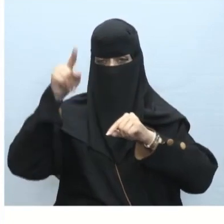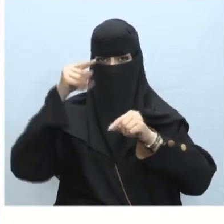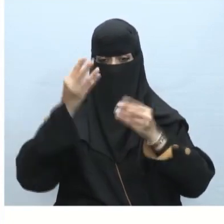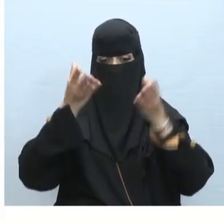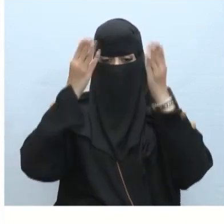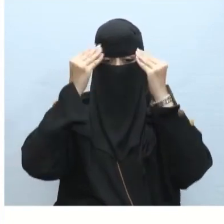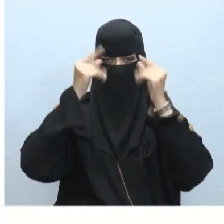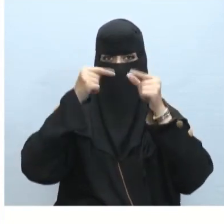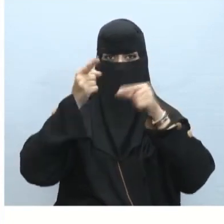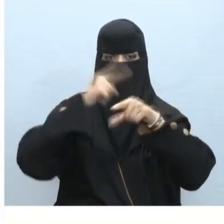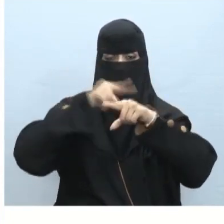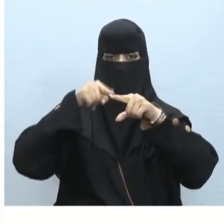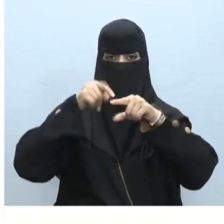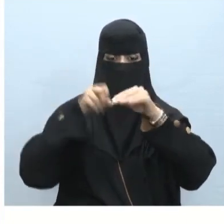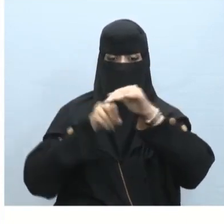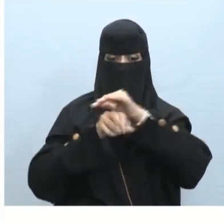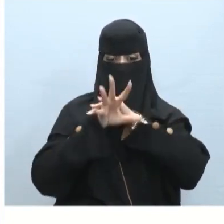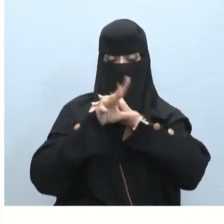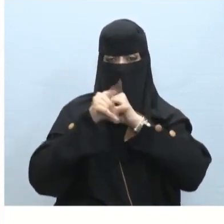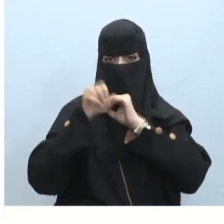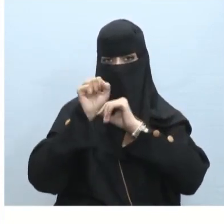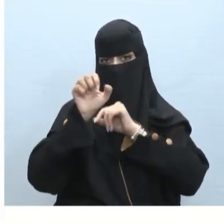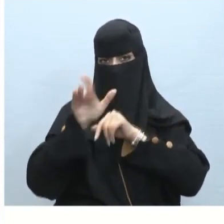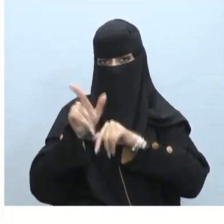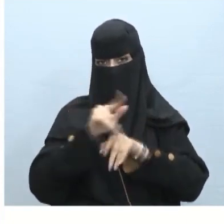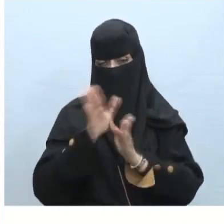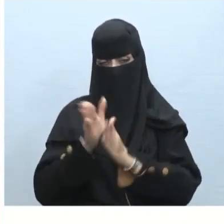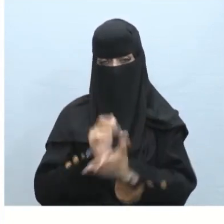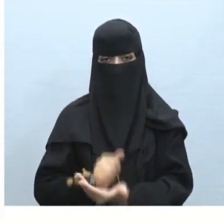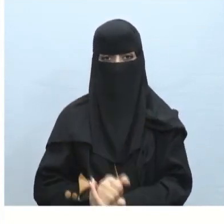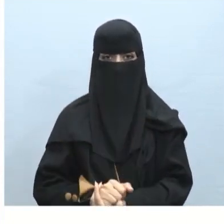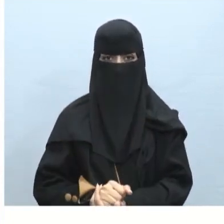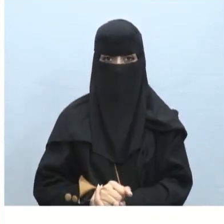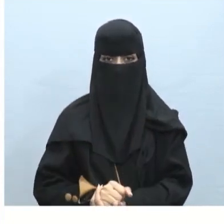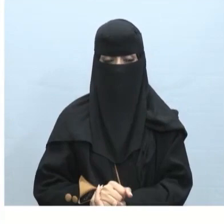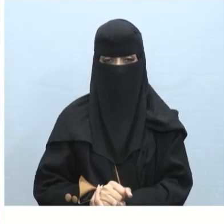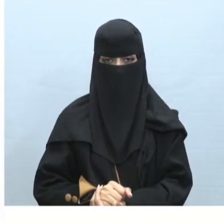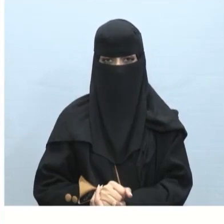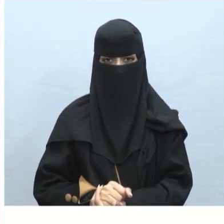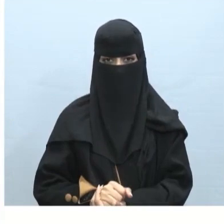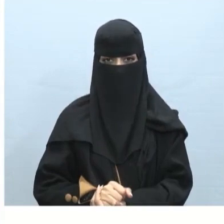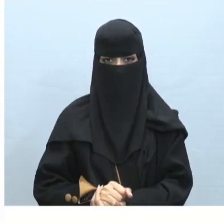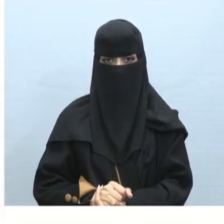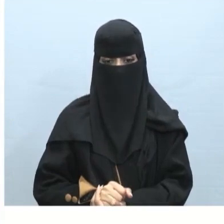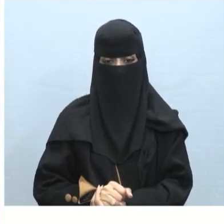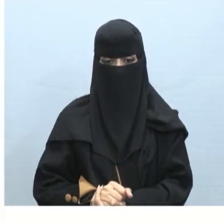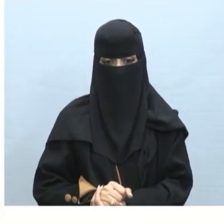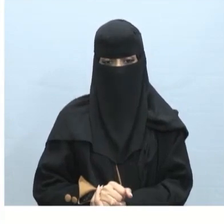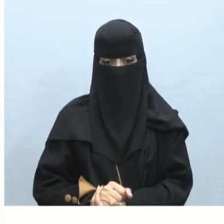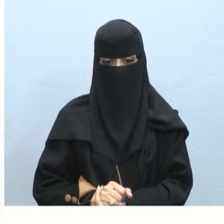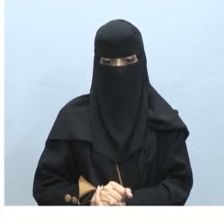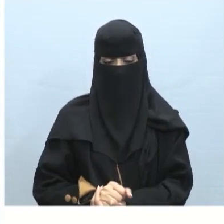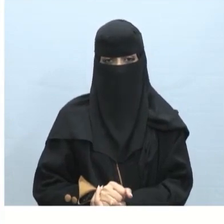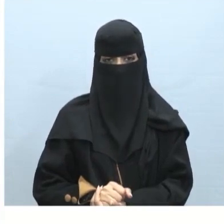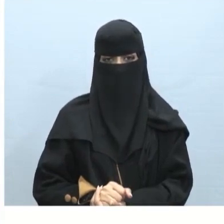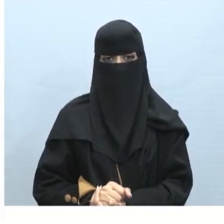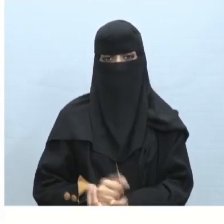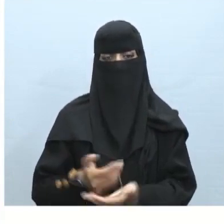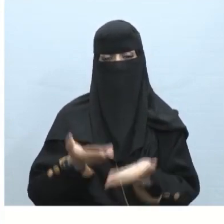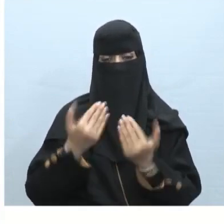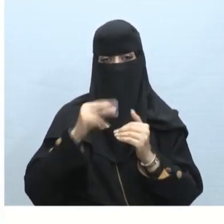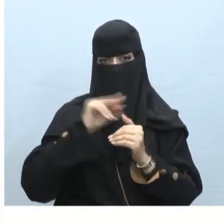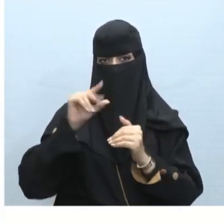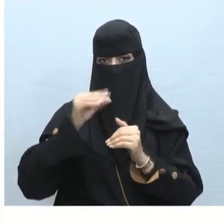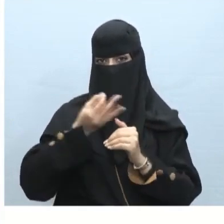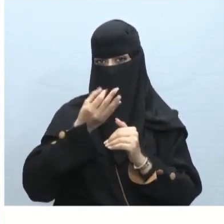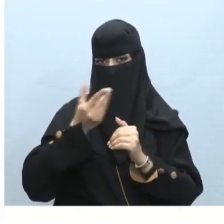اضفنا مجموعه اضفنا مخططا بالبيانات الى الشرائح الخاصه بك ذكرنا